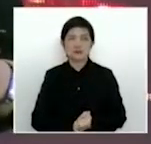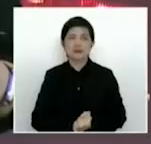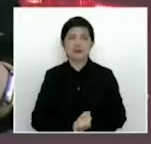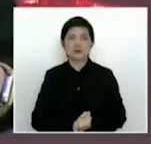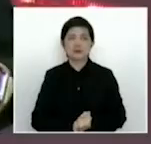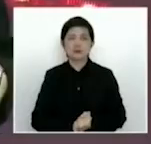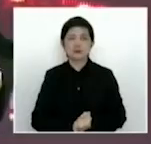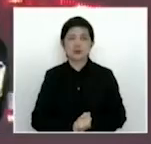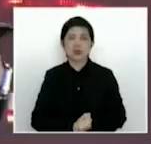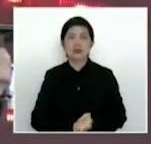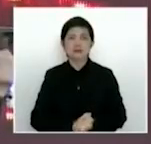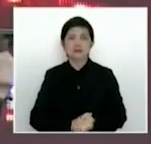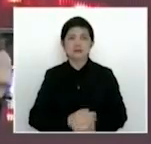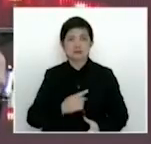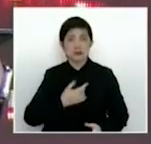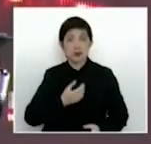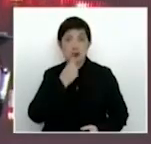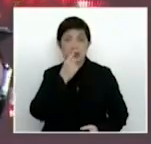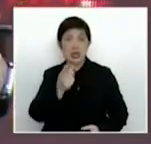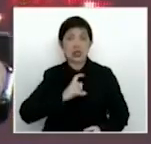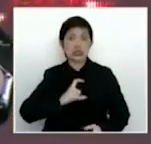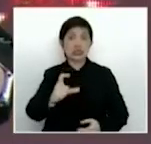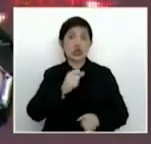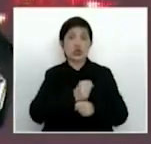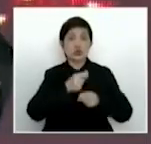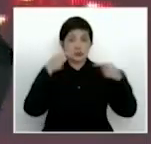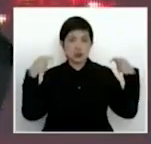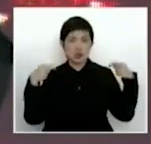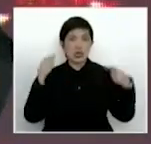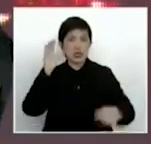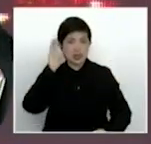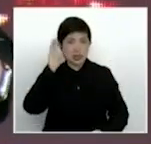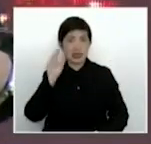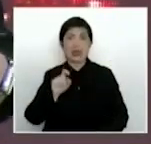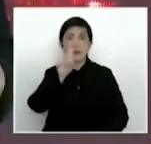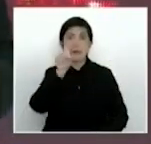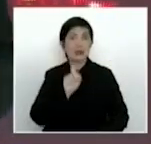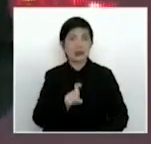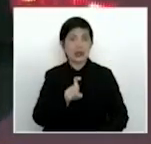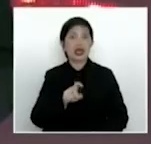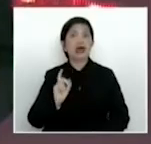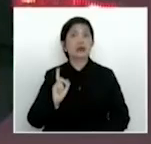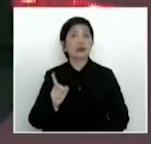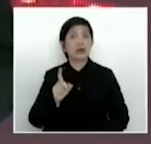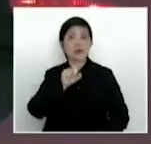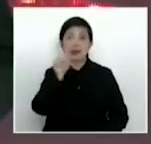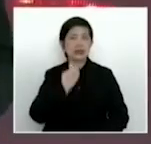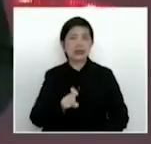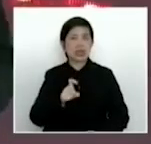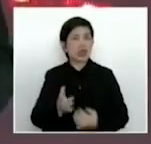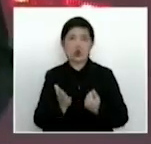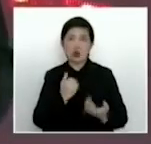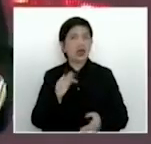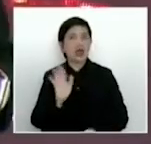baik kami Ingatkan para calon gubernur untuk mendengarkan pertanyaan dengan seksama karena pertanyaan tidak akan kami ulang pertanyaan